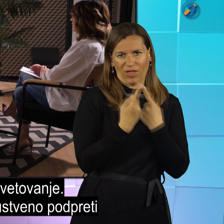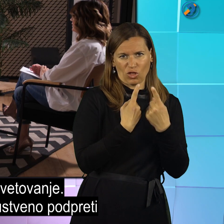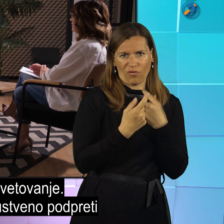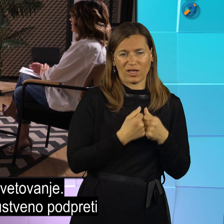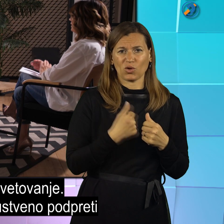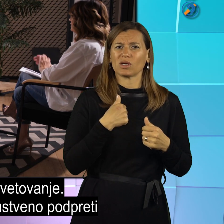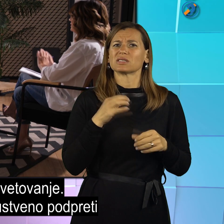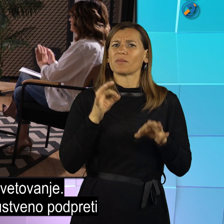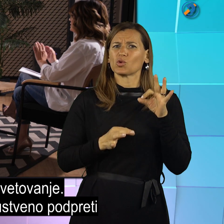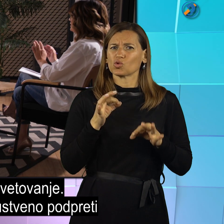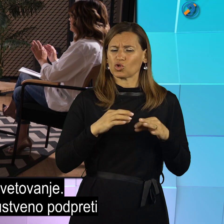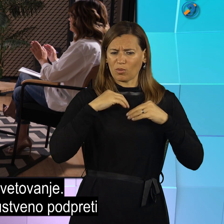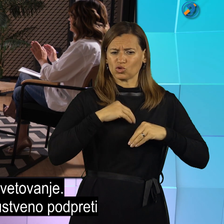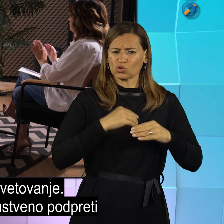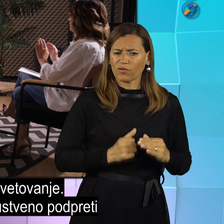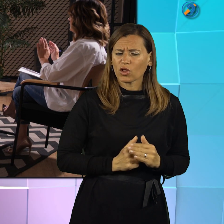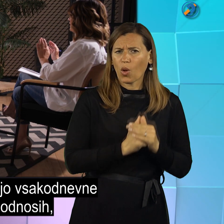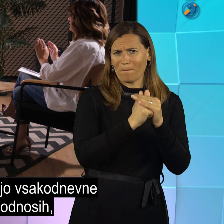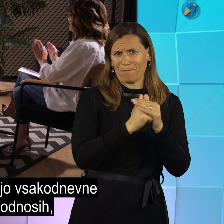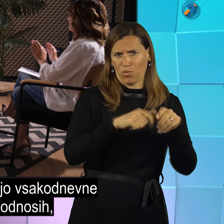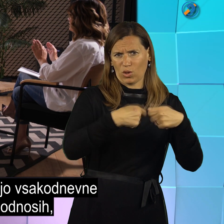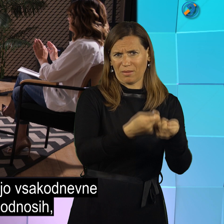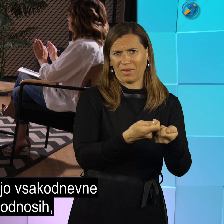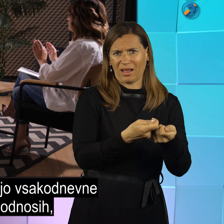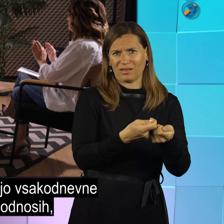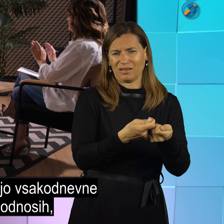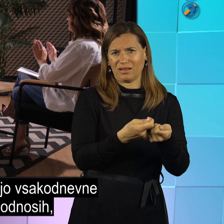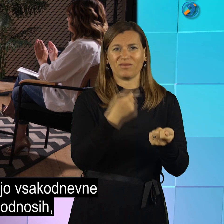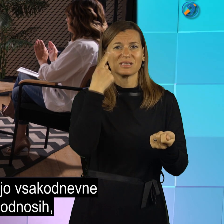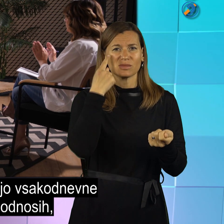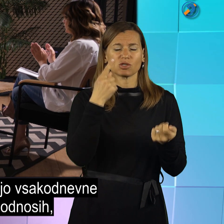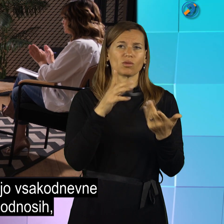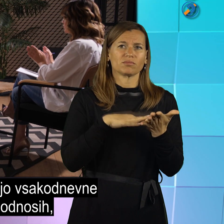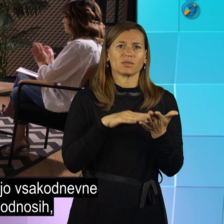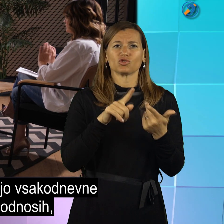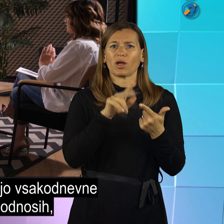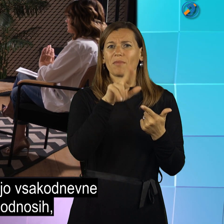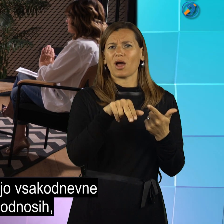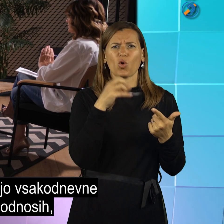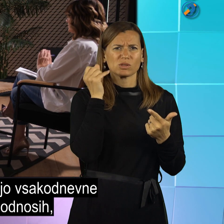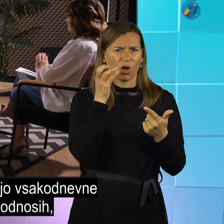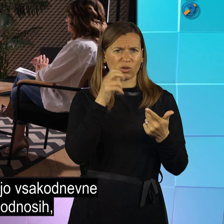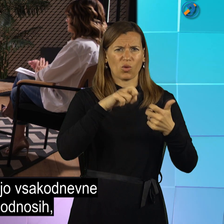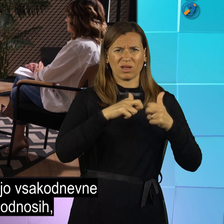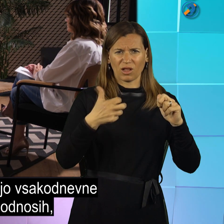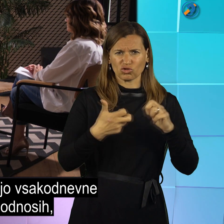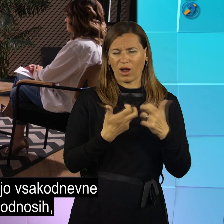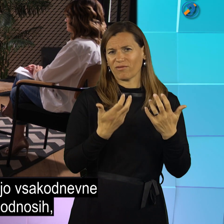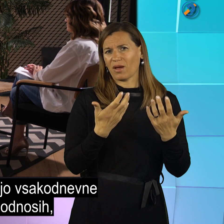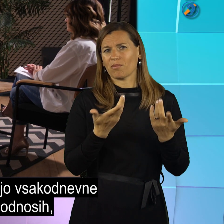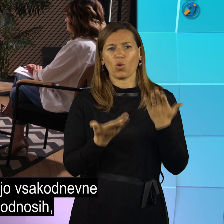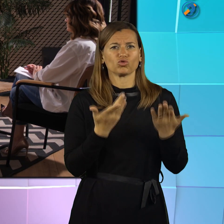ne. Jaz jih probam čustveno podpreti, v smislu, če imajo kakšne težave v vsakodnevnih, ne